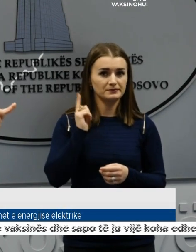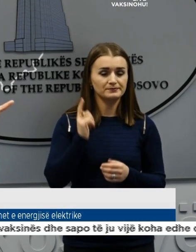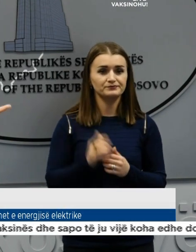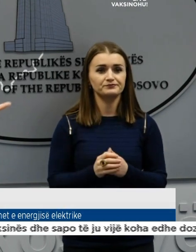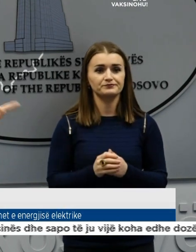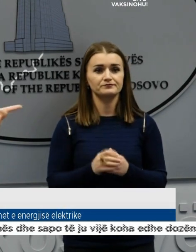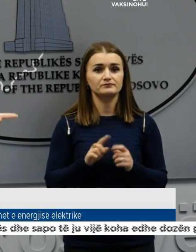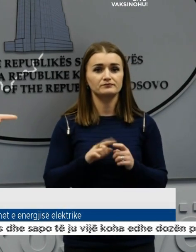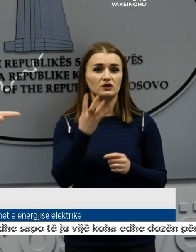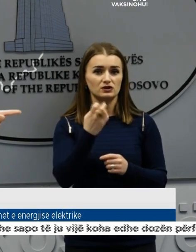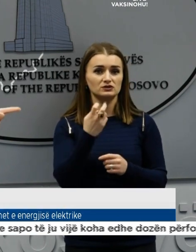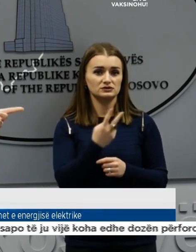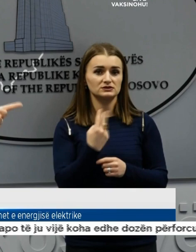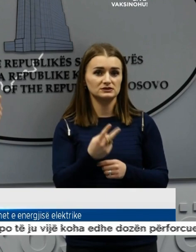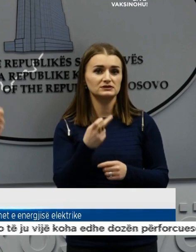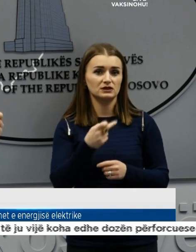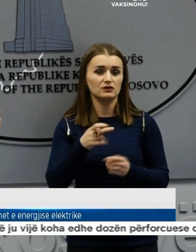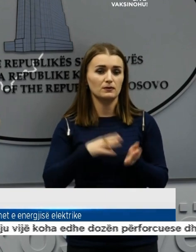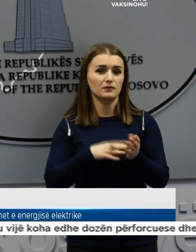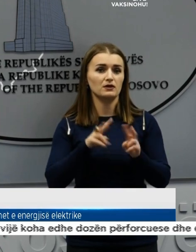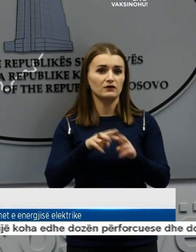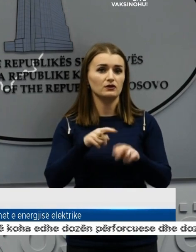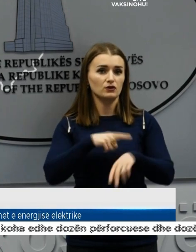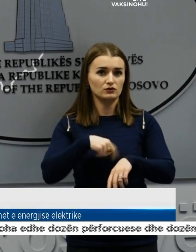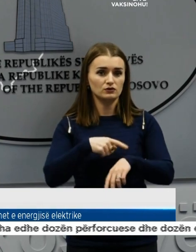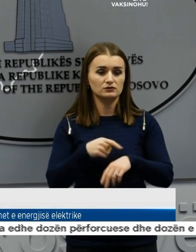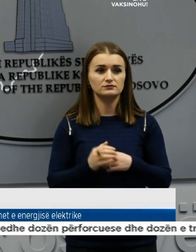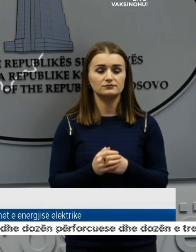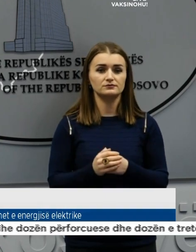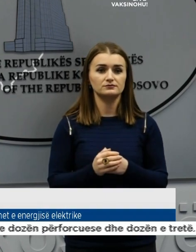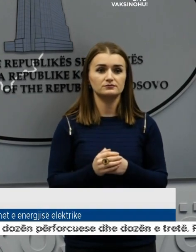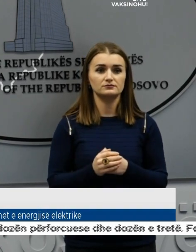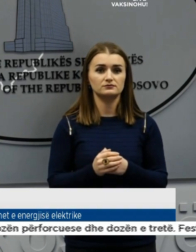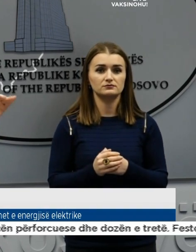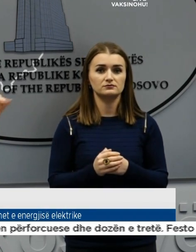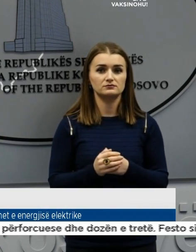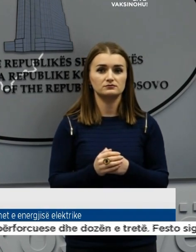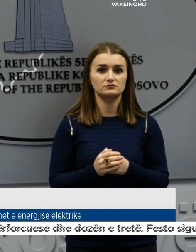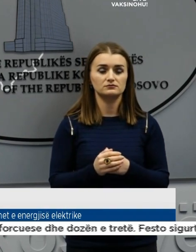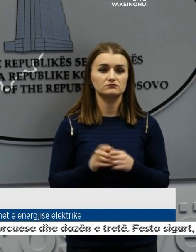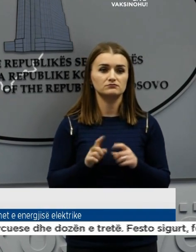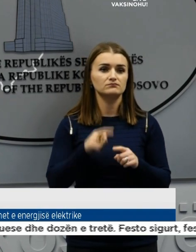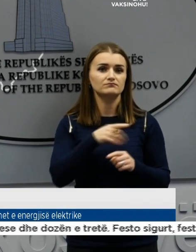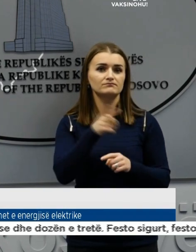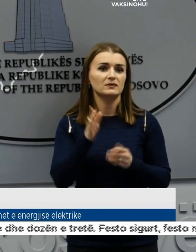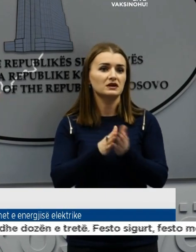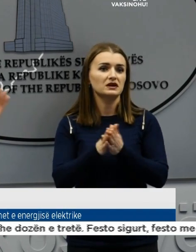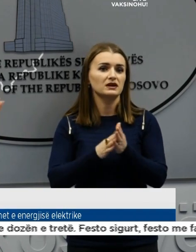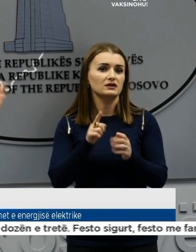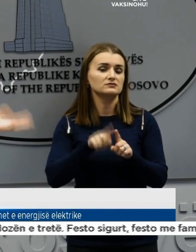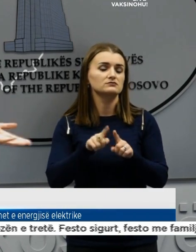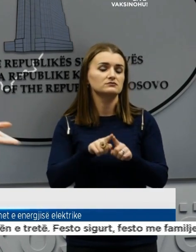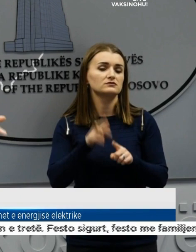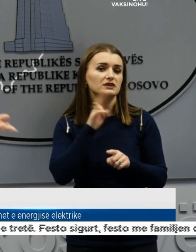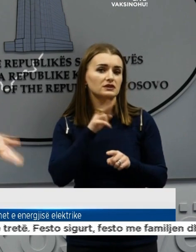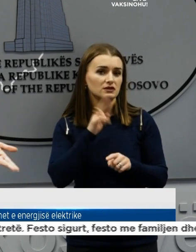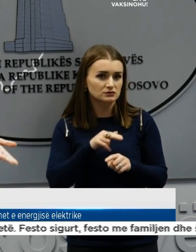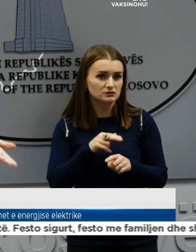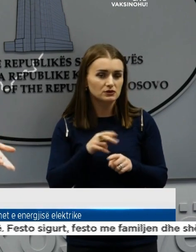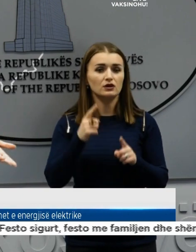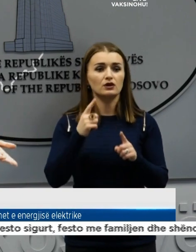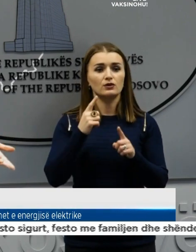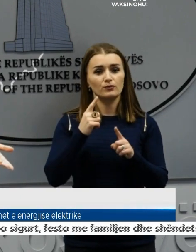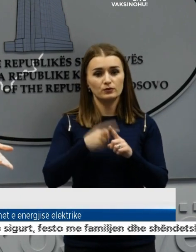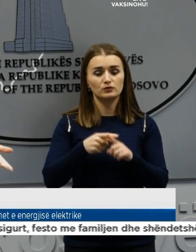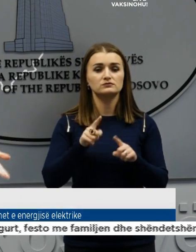euro për megawatt orë për kërkesën bazë, ndërsa në kohën e pikot ose kulmit të kërkesës për